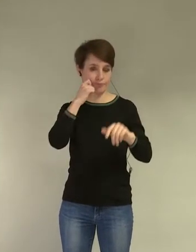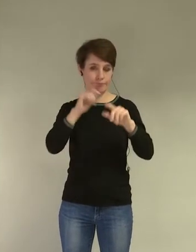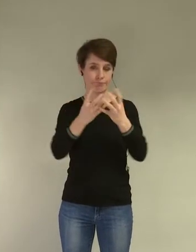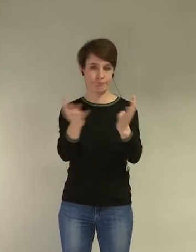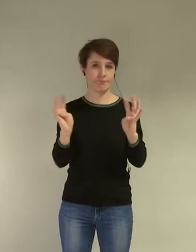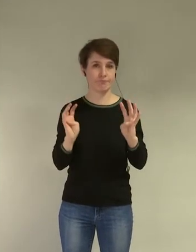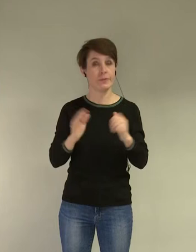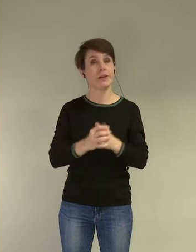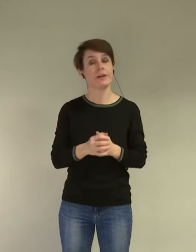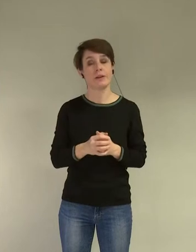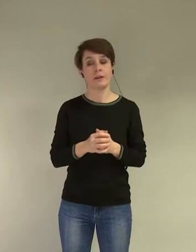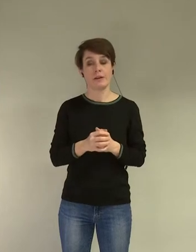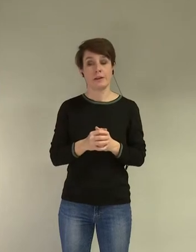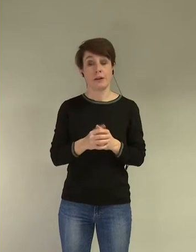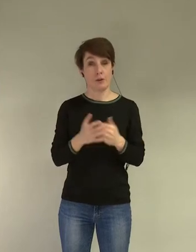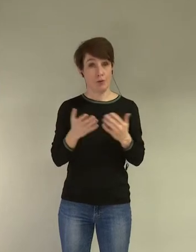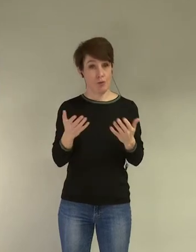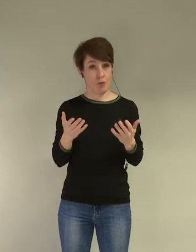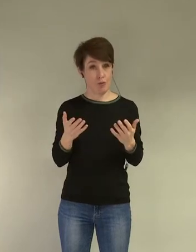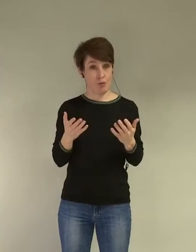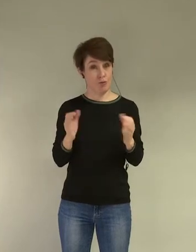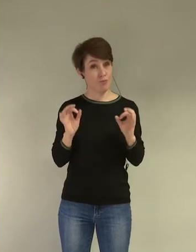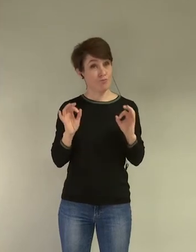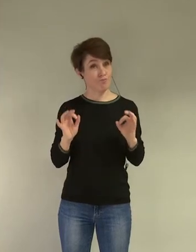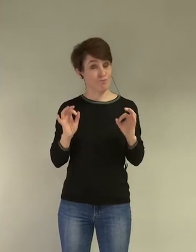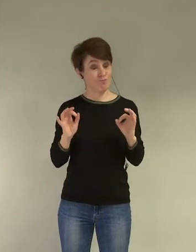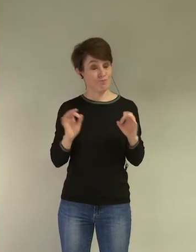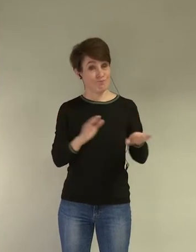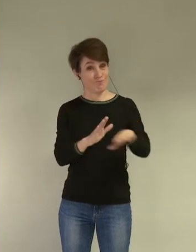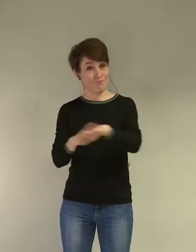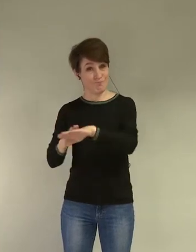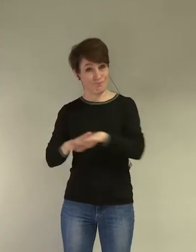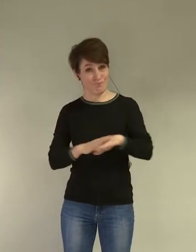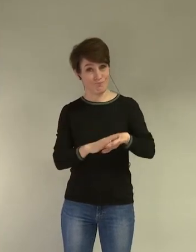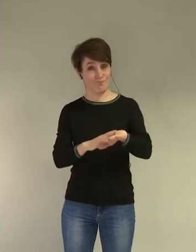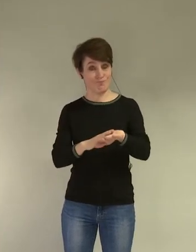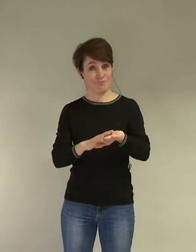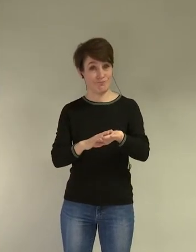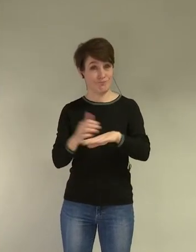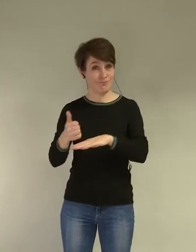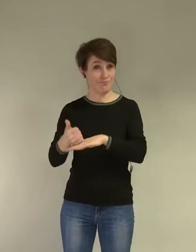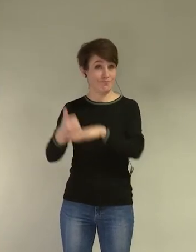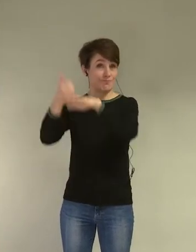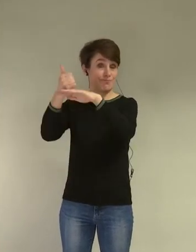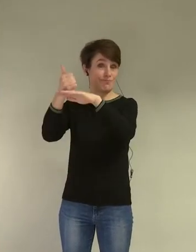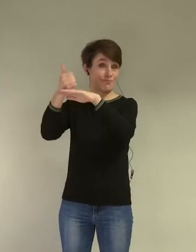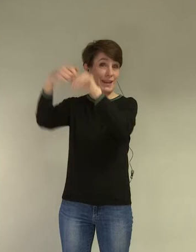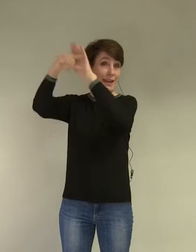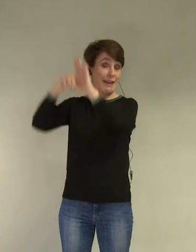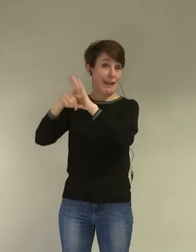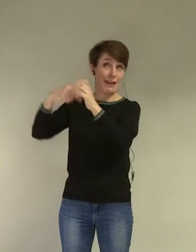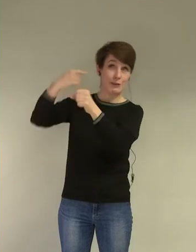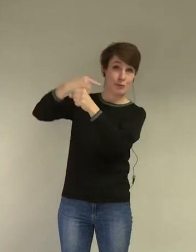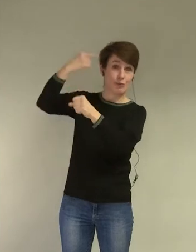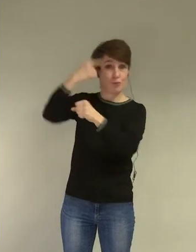que nous sommes toujours sous la règle de des institutions succo vide et ça tombe pas si mal